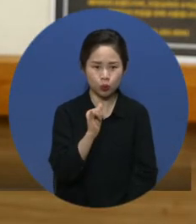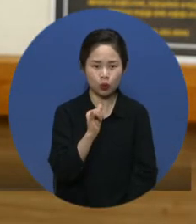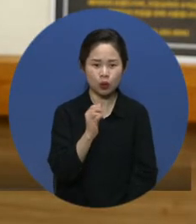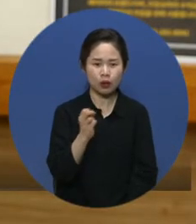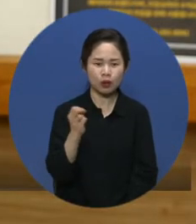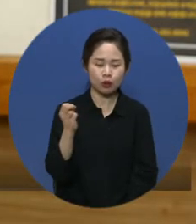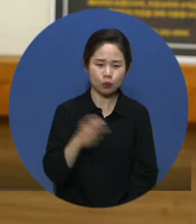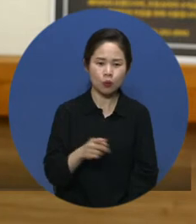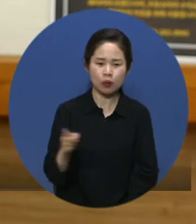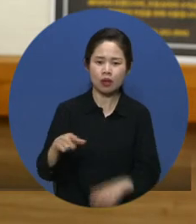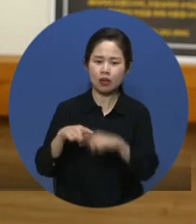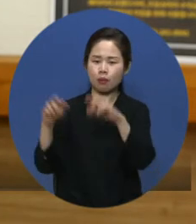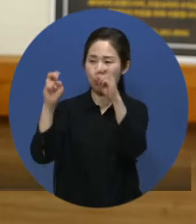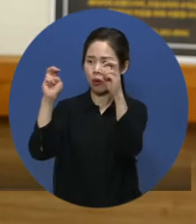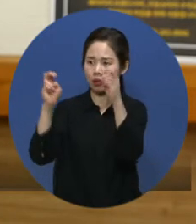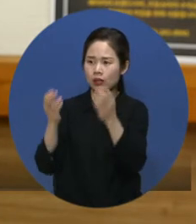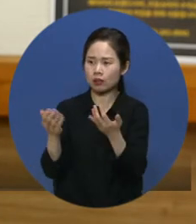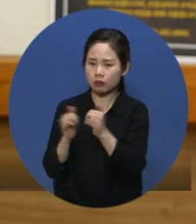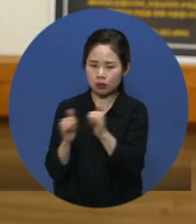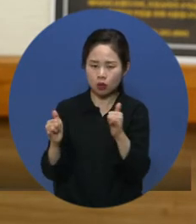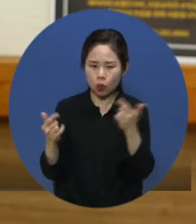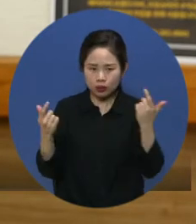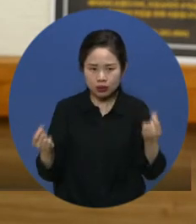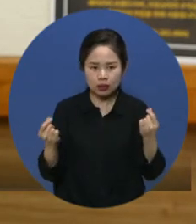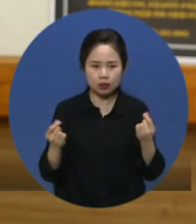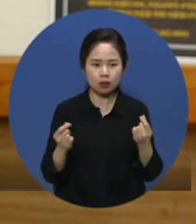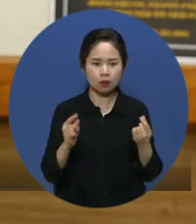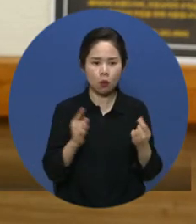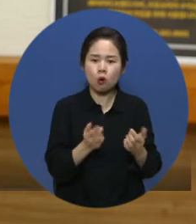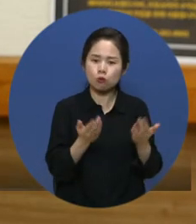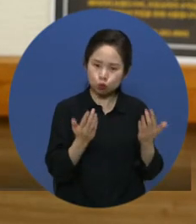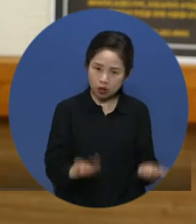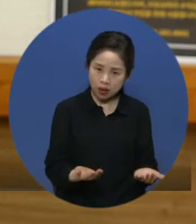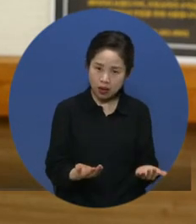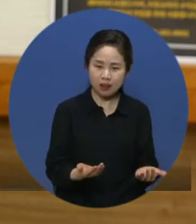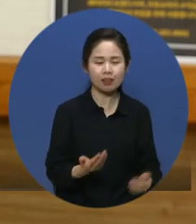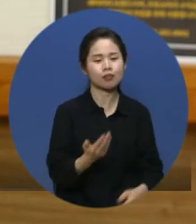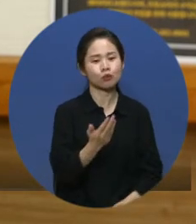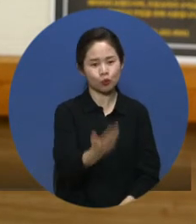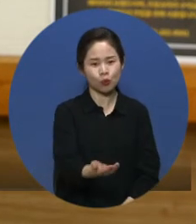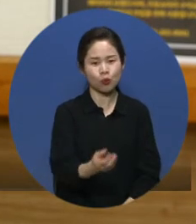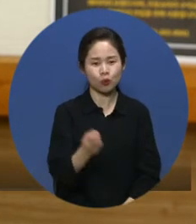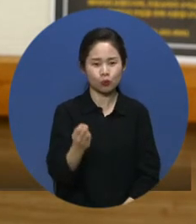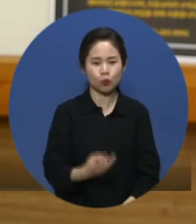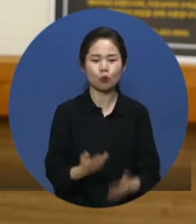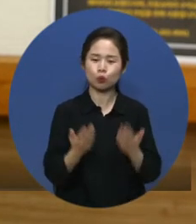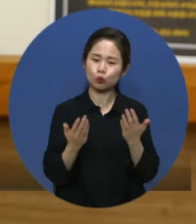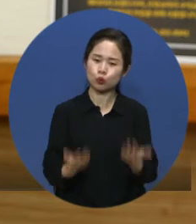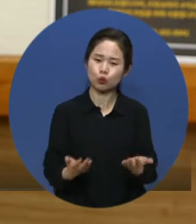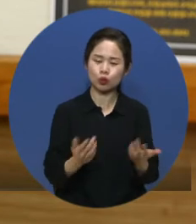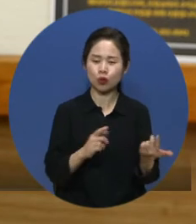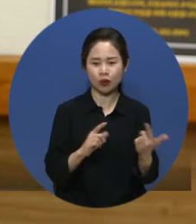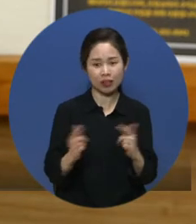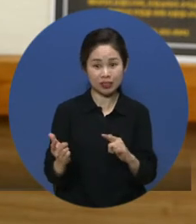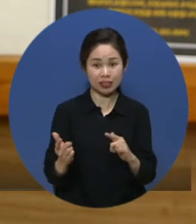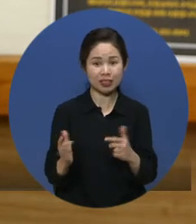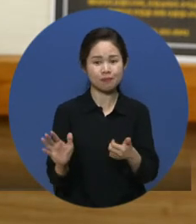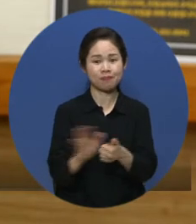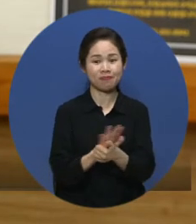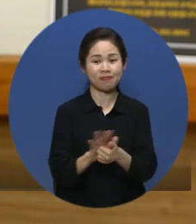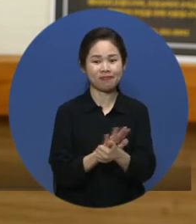회사의 근로자와 동일하게 휴가라든가 그런 또 휴게와 관련된 그런 것들을 보장을 하고 있기